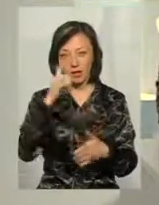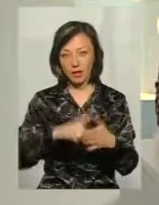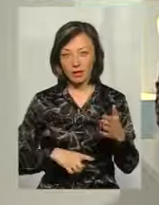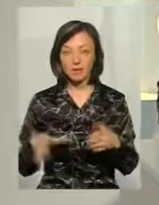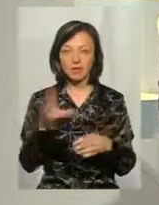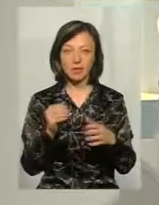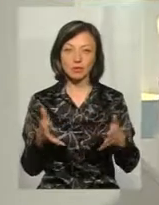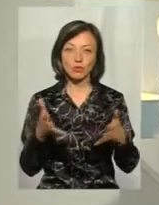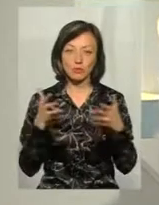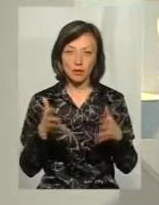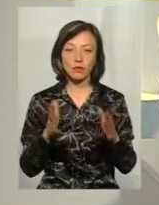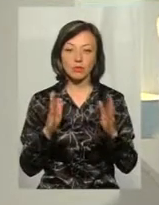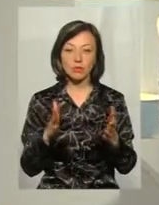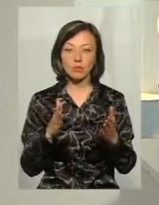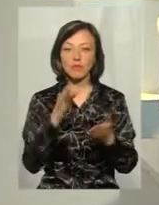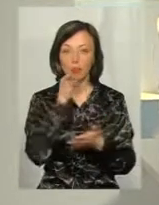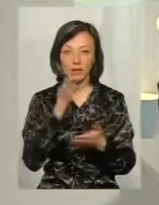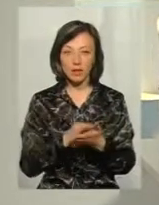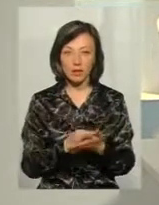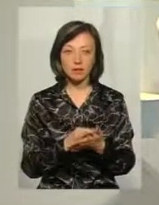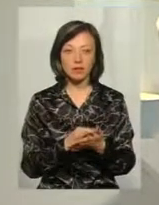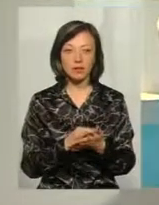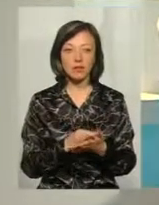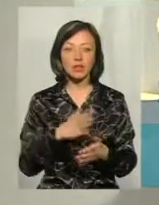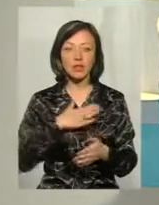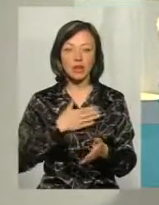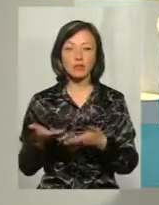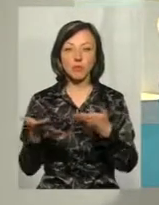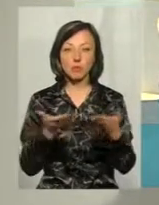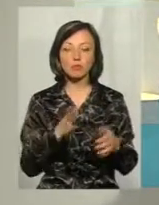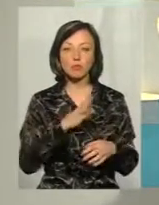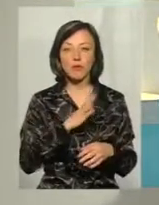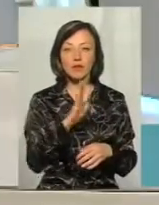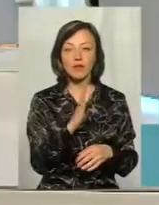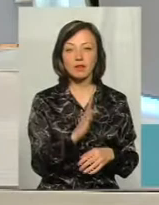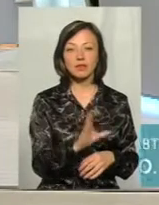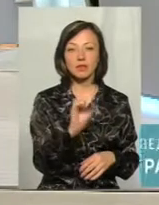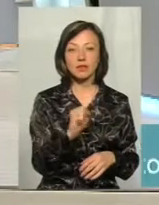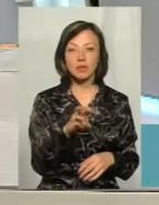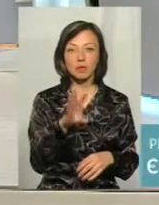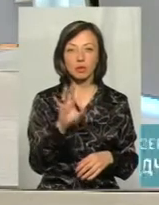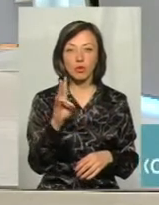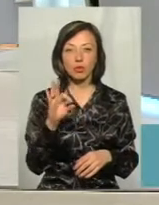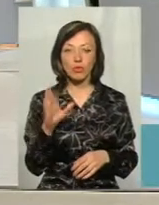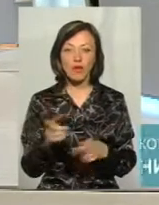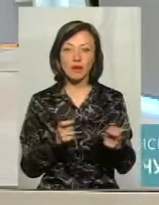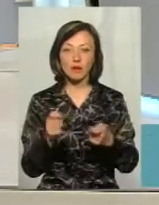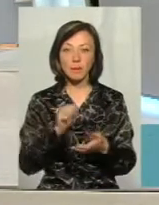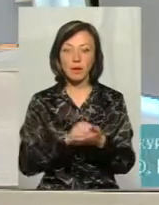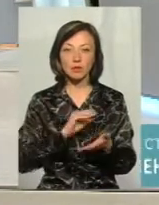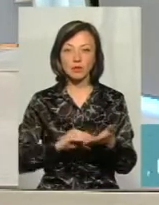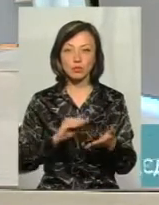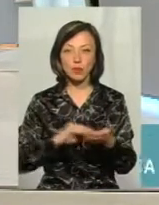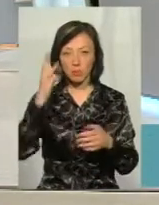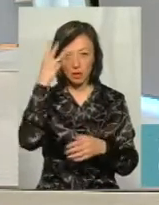все зрозуміло, ми будемо відповідальні. Нашим гостем сьогодні був Віктор Самсонов, керівник прес-служби Хмельницького